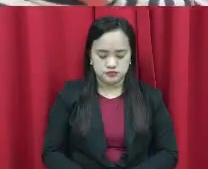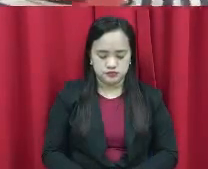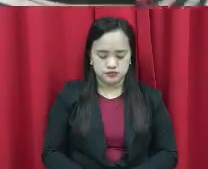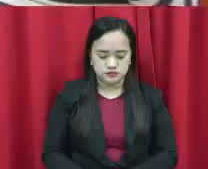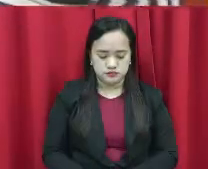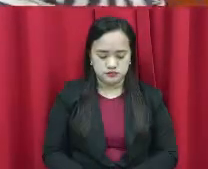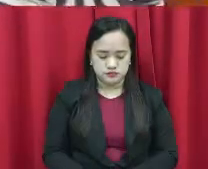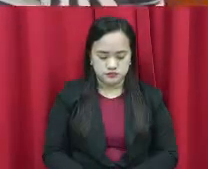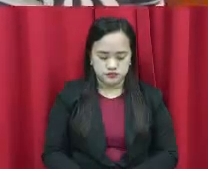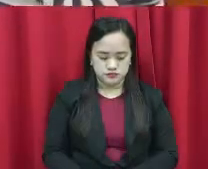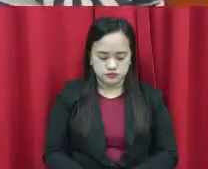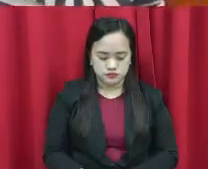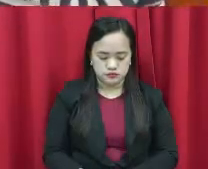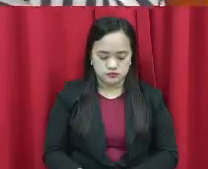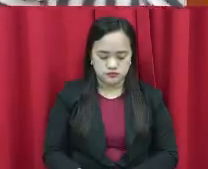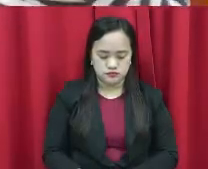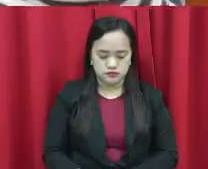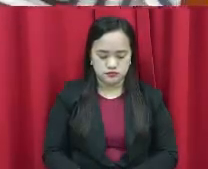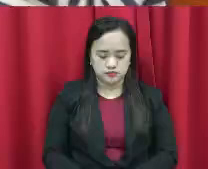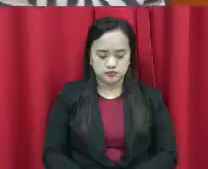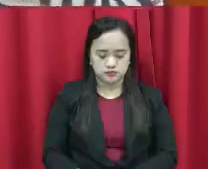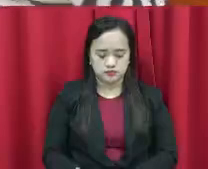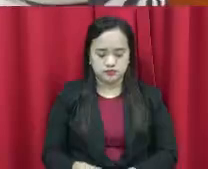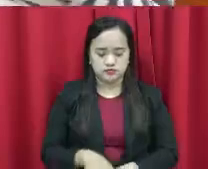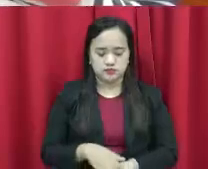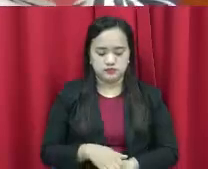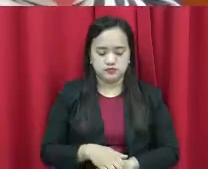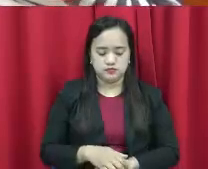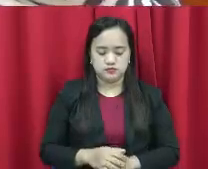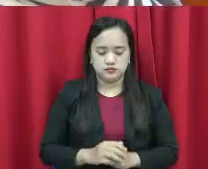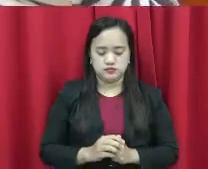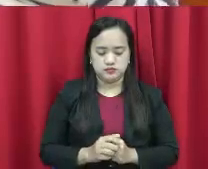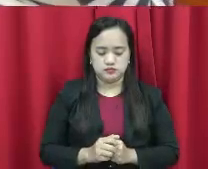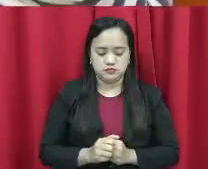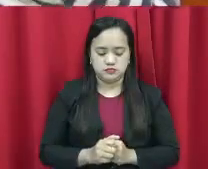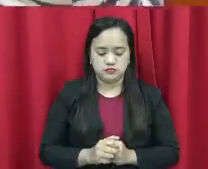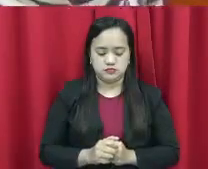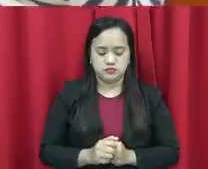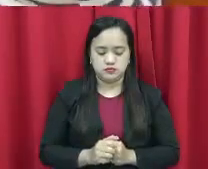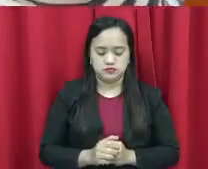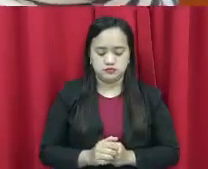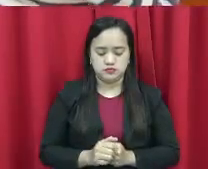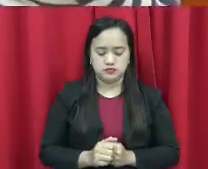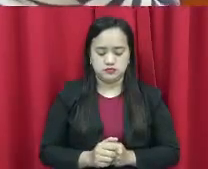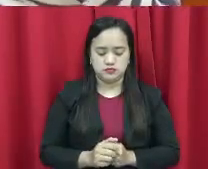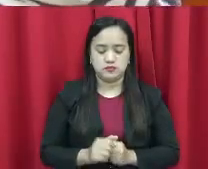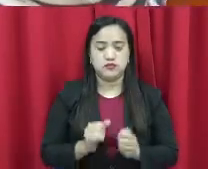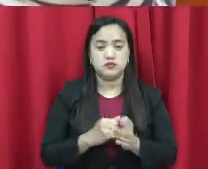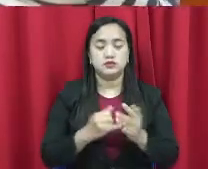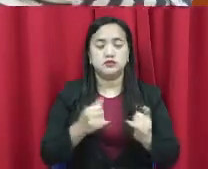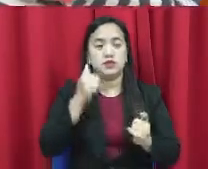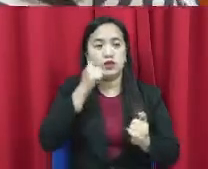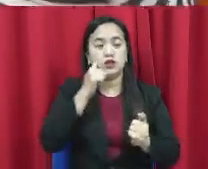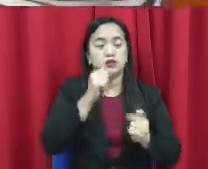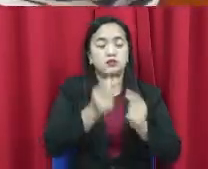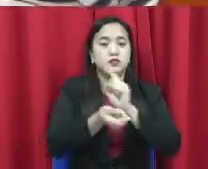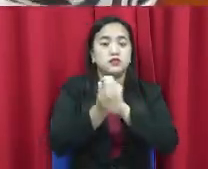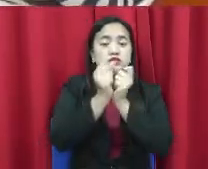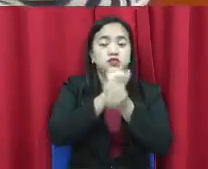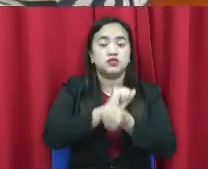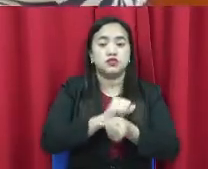spiritual beings in a physical body We're not physical naging spiritual di ba binabaliktad natin yung thought na yon